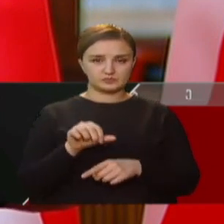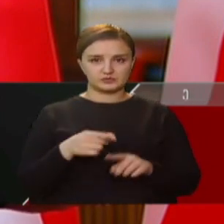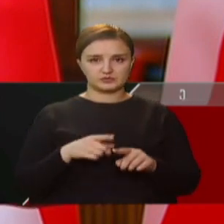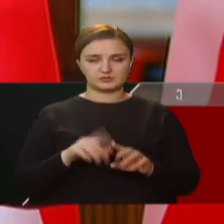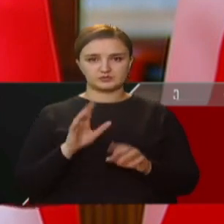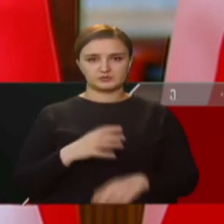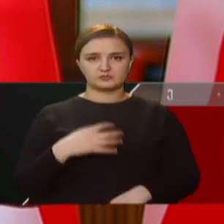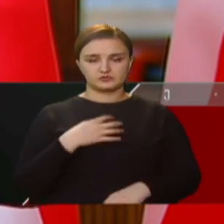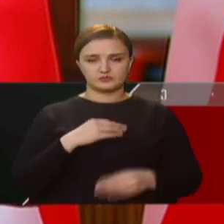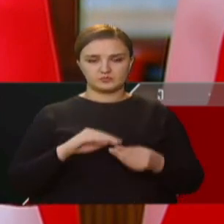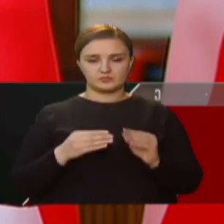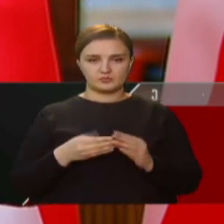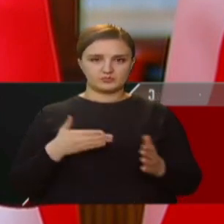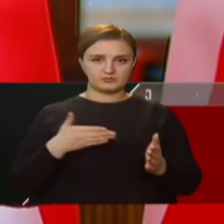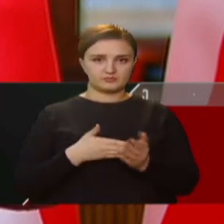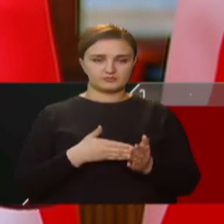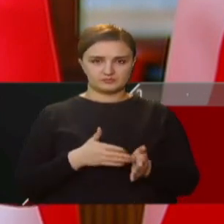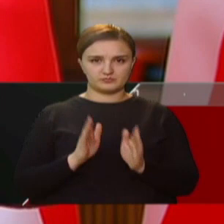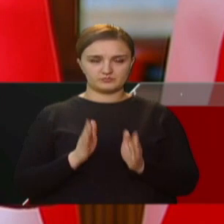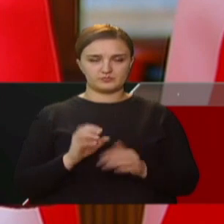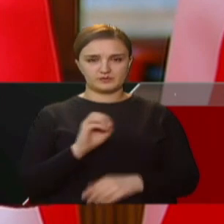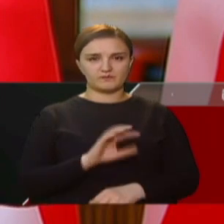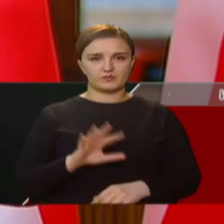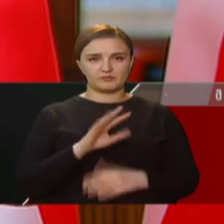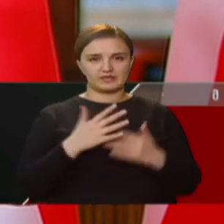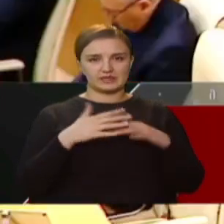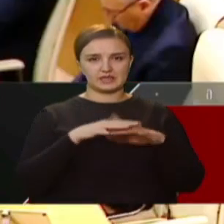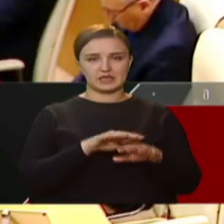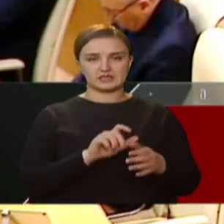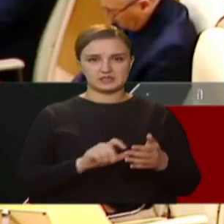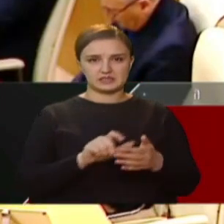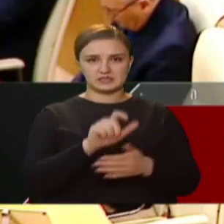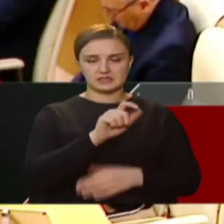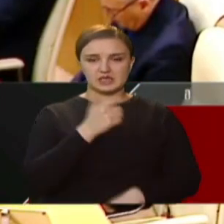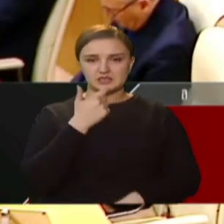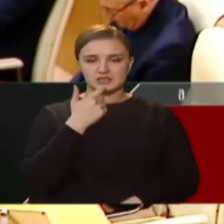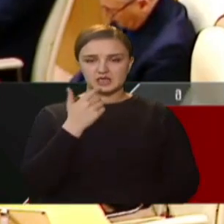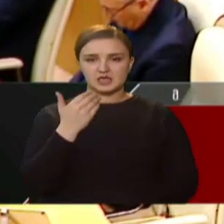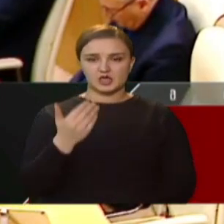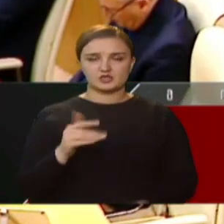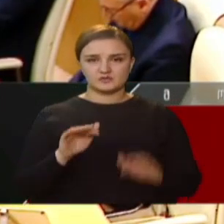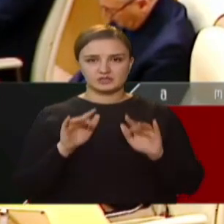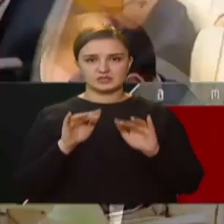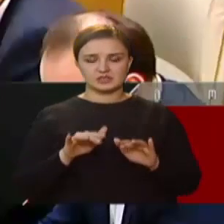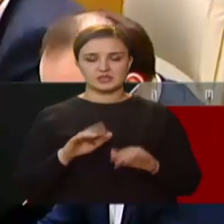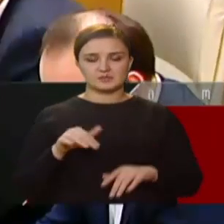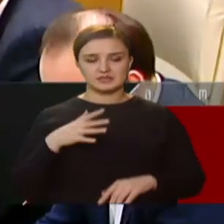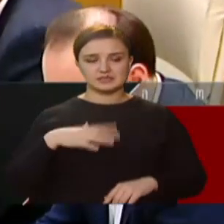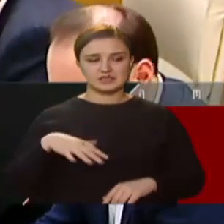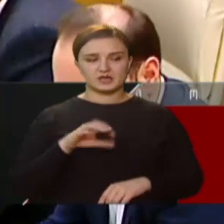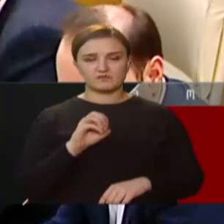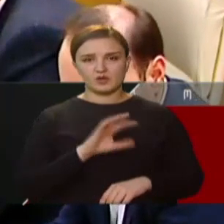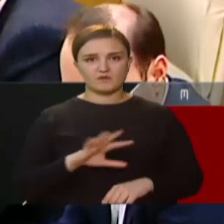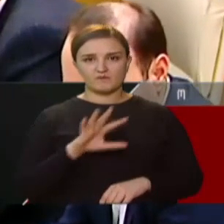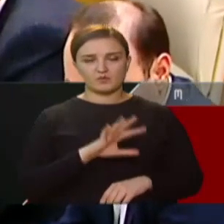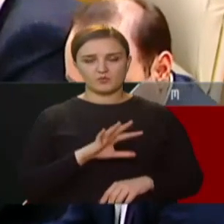მნიშვნელოვანი შემაფერხებელი ფაქტორი ჩვენი ევროინტეგრაციის გზაზე. Მიხეილ სააკაშვილის საქმესა და ქვეყნის ევროპულ მომავალ